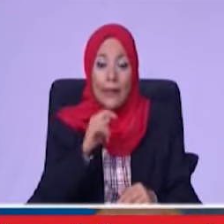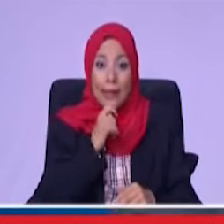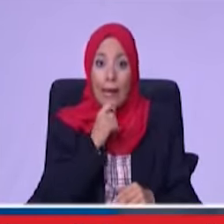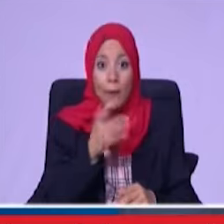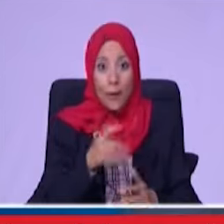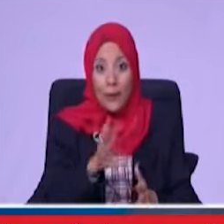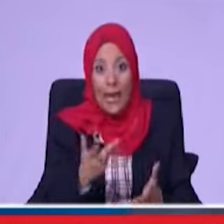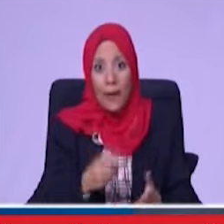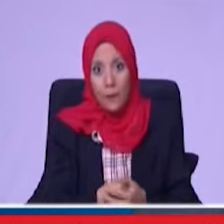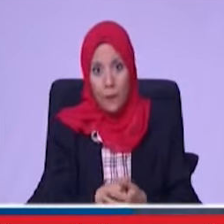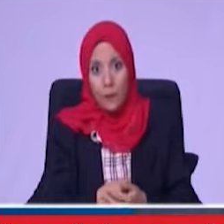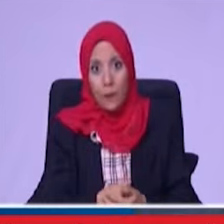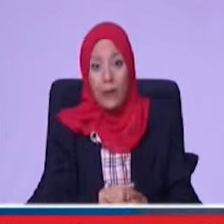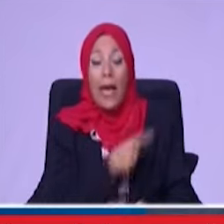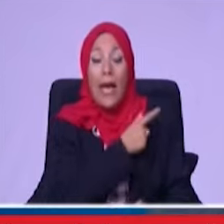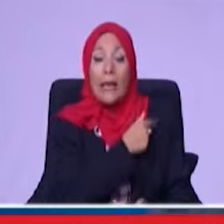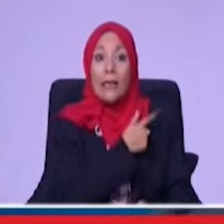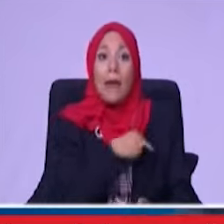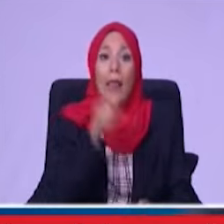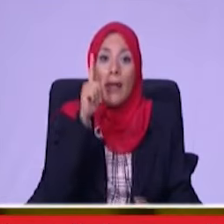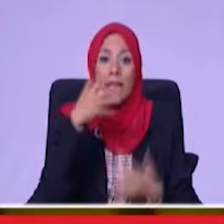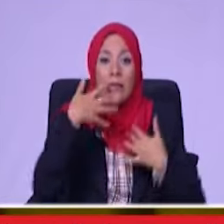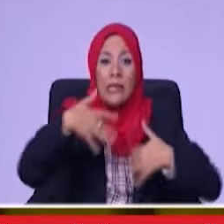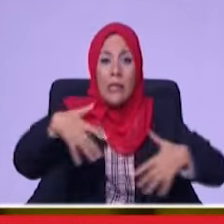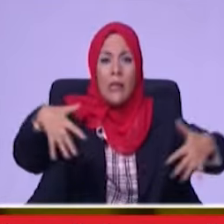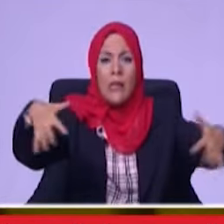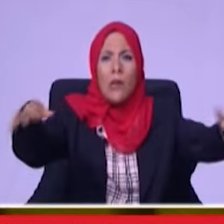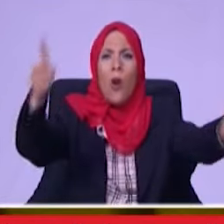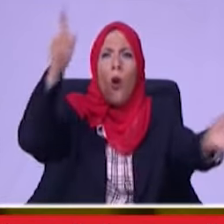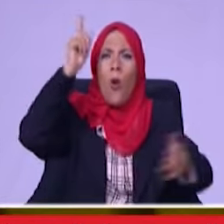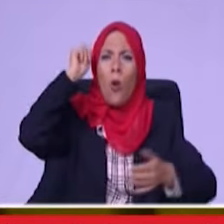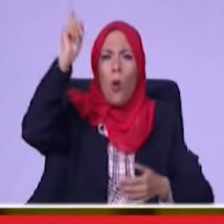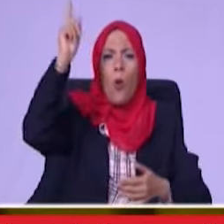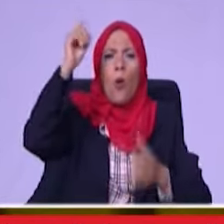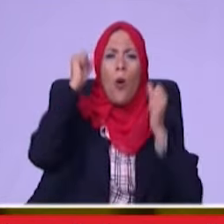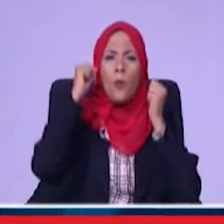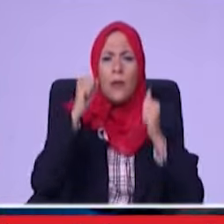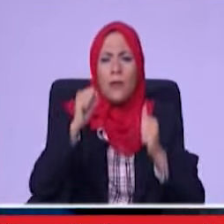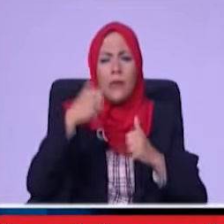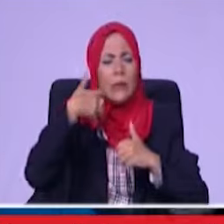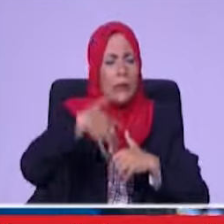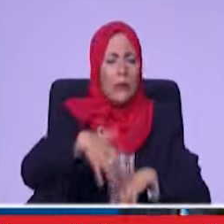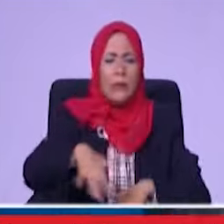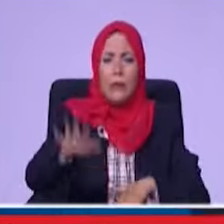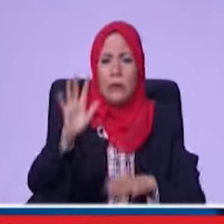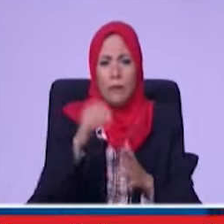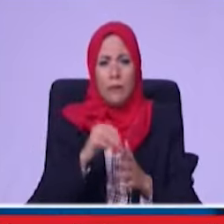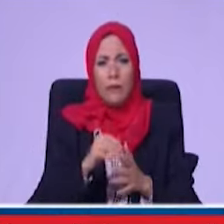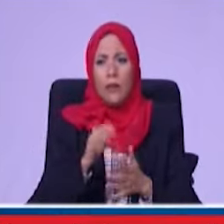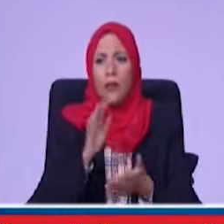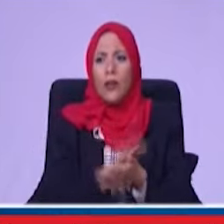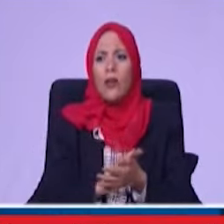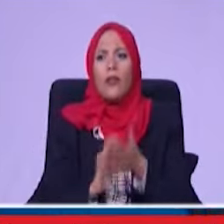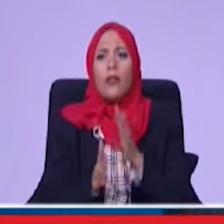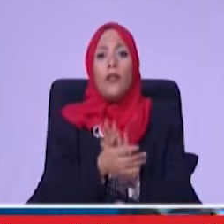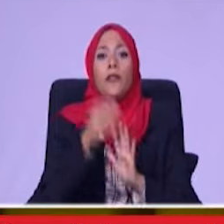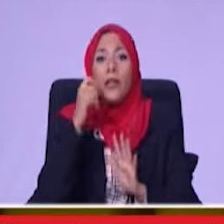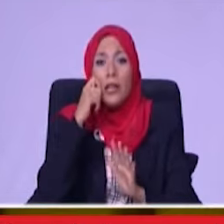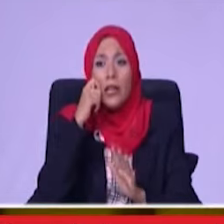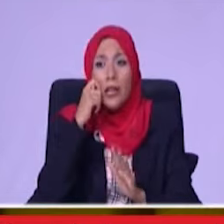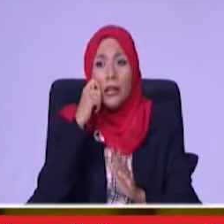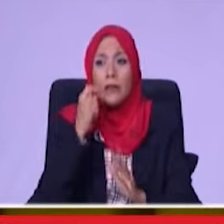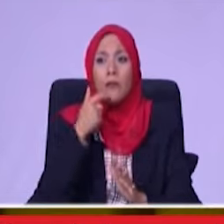أسماء الله محصورة؟ لا، الله يجبر خطرك. لا، هناك أسماء محدش يعلمها. لا، مش